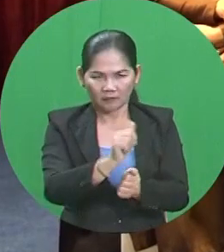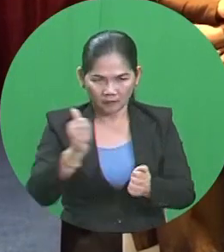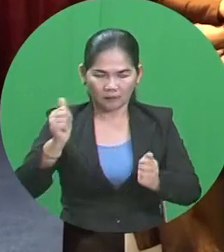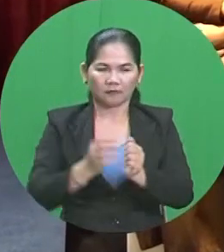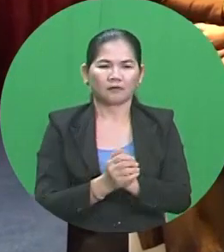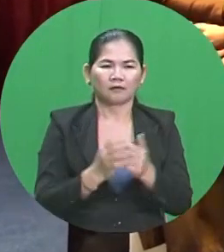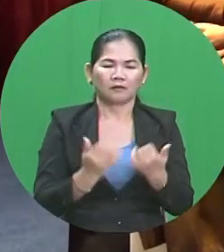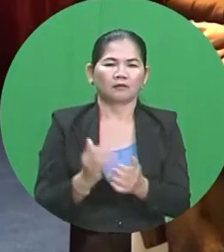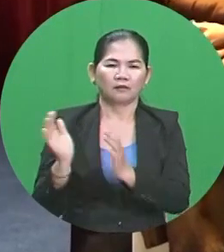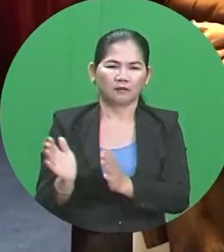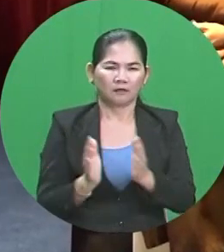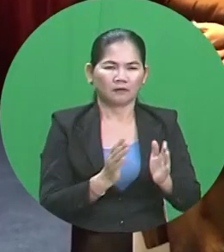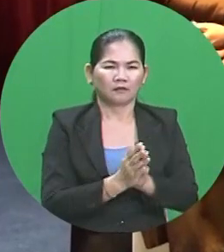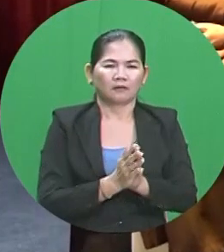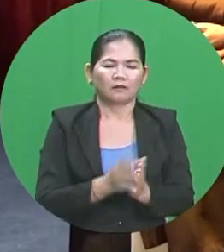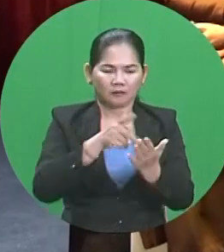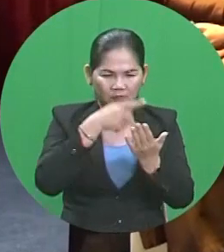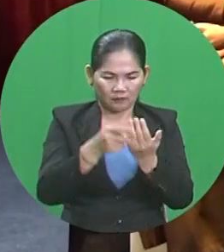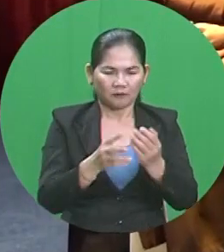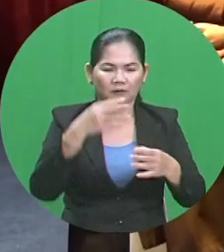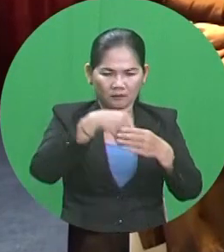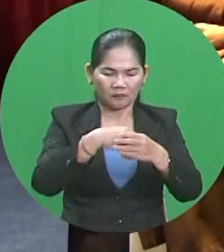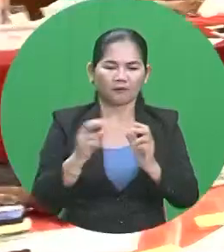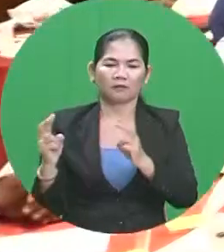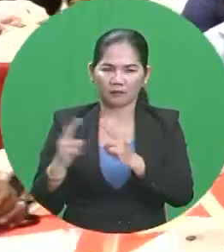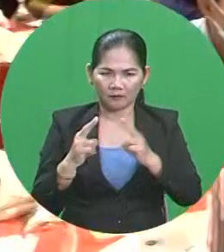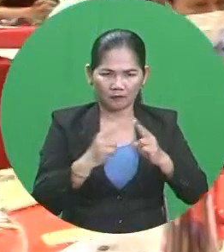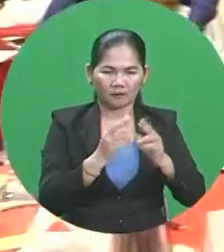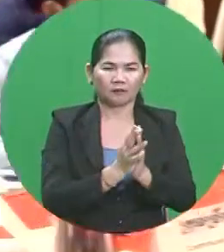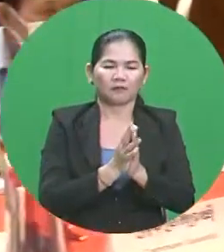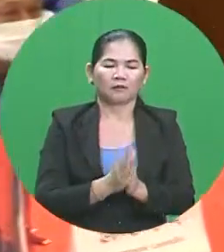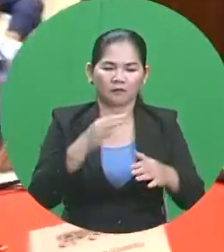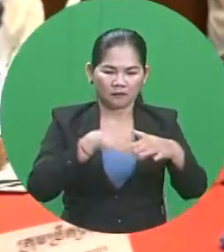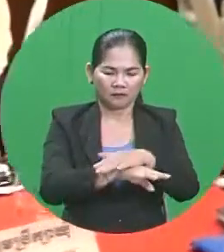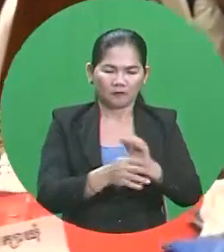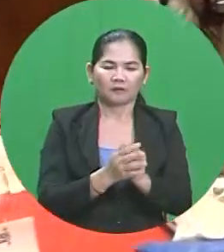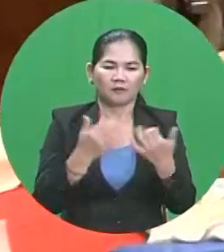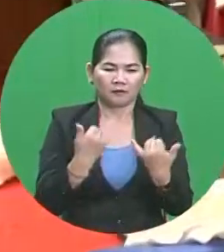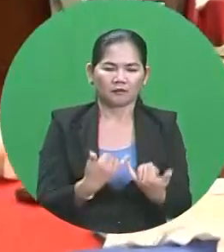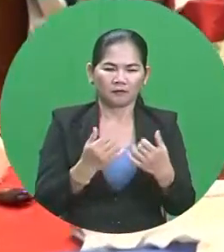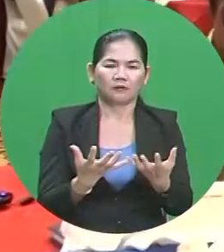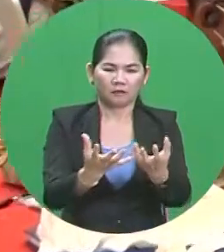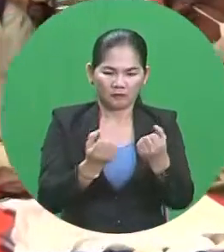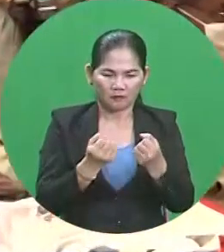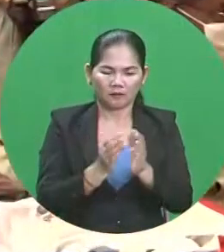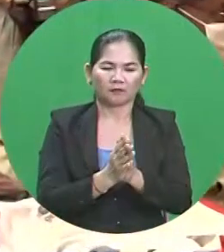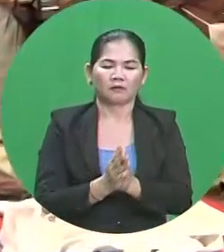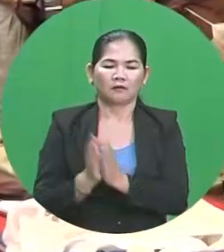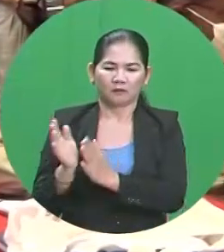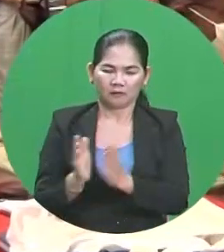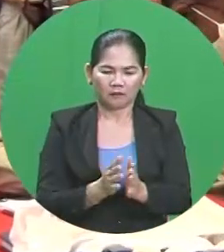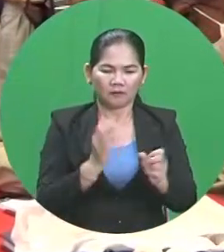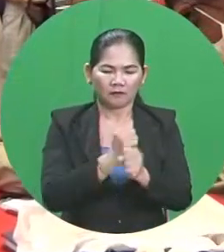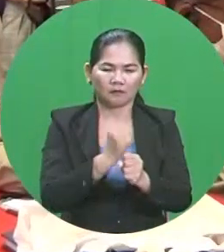ៗចំណែកឯការរៀបចំនិងកសាងកម្មវិធីវិនិយោគឃុំសង្កាត់ដោយដាក់បញ្ចូលរាល់បញ្ហានិងតម្រូវការរបស់ជនមានពិការភា